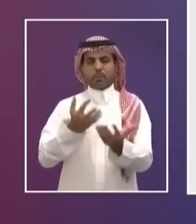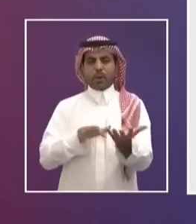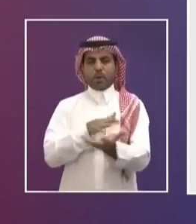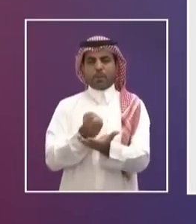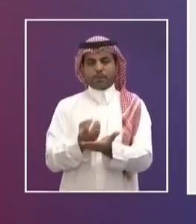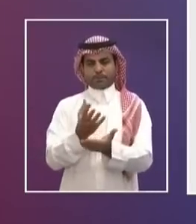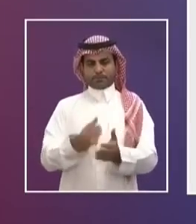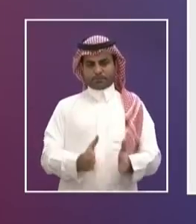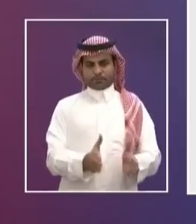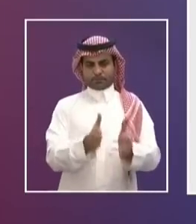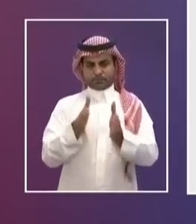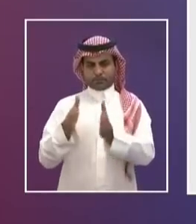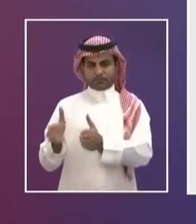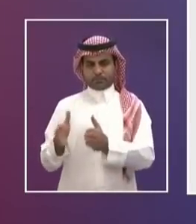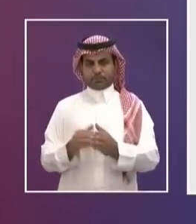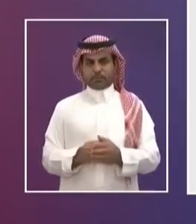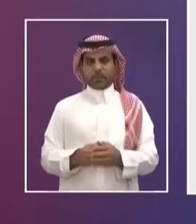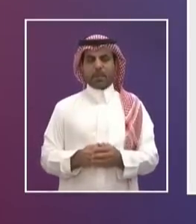بالمعلومة.